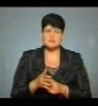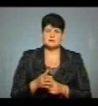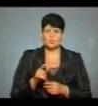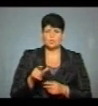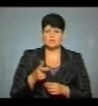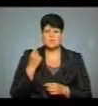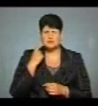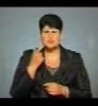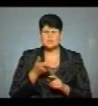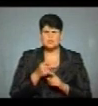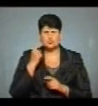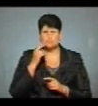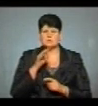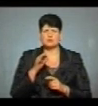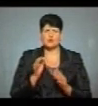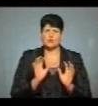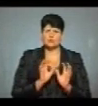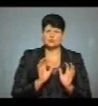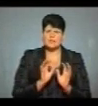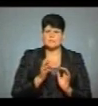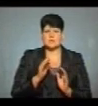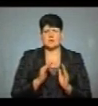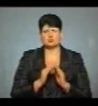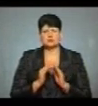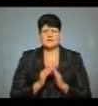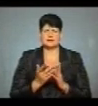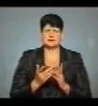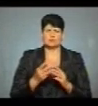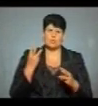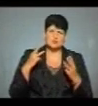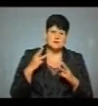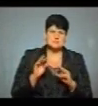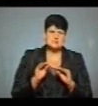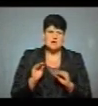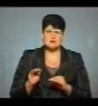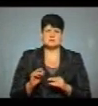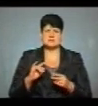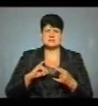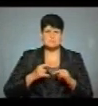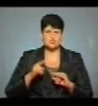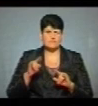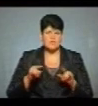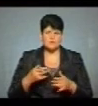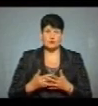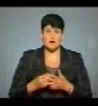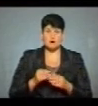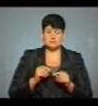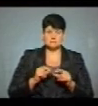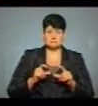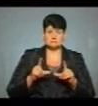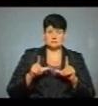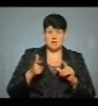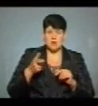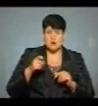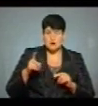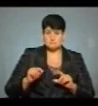люди опікувалися утепленням будинків, термомодернізацією, як зараз називається, утепленням стін і заміною вікон. Як тільки почали зростати вартості енергоносіїв,